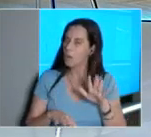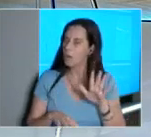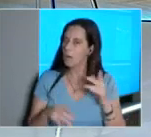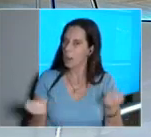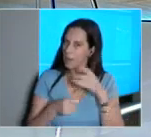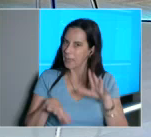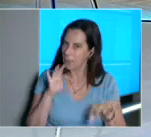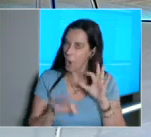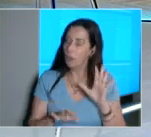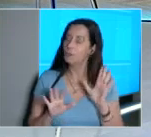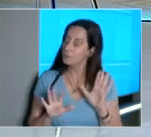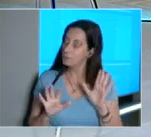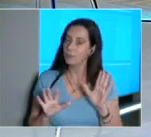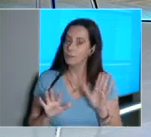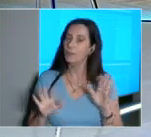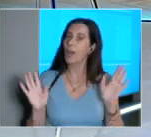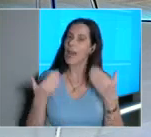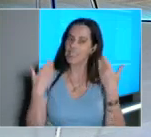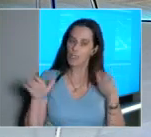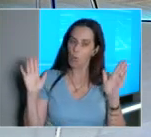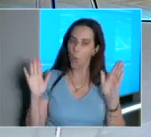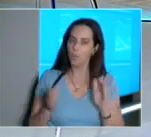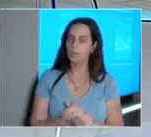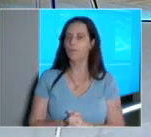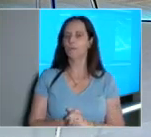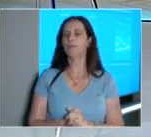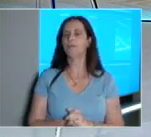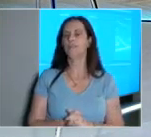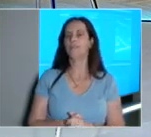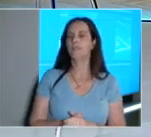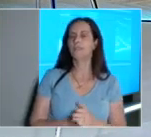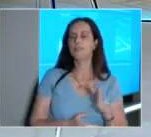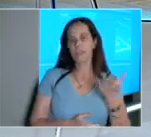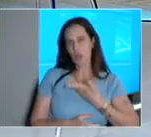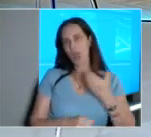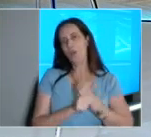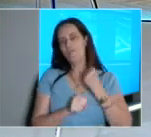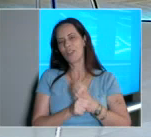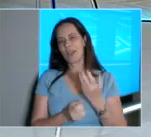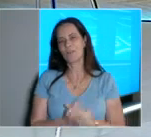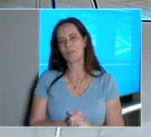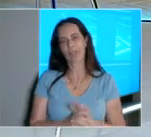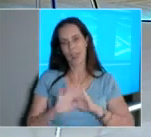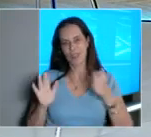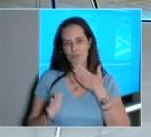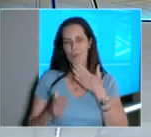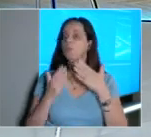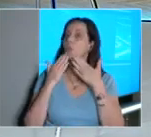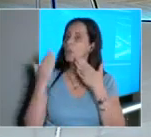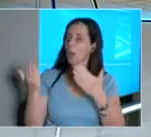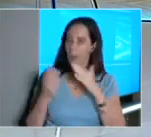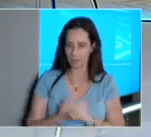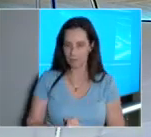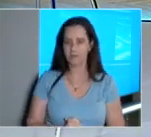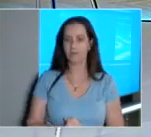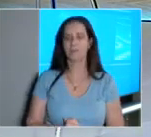בחירות, איך אומרים בשכונה, על היוסטור, אבל בסדר. לפחות נותן לנו עבודה. כן. טוב, בנצי רובין, תודה רבה לך. יום